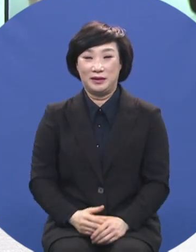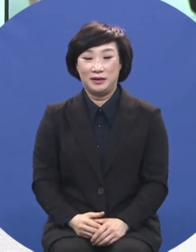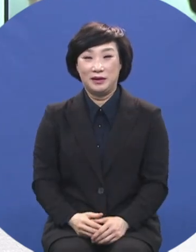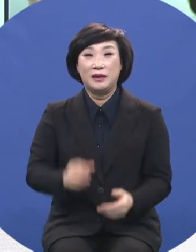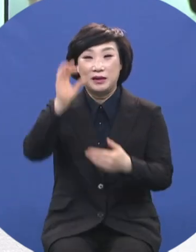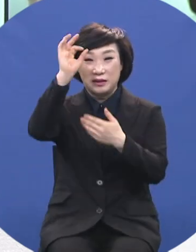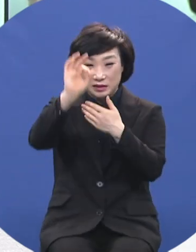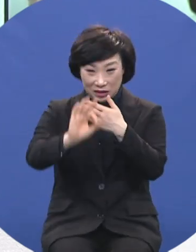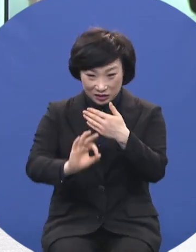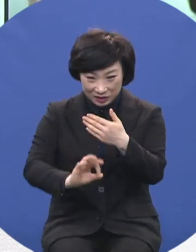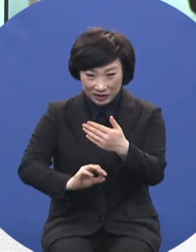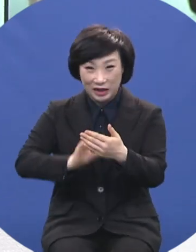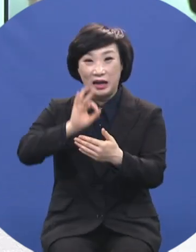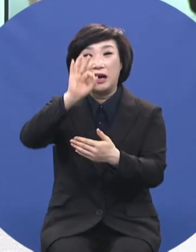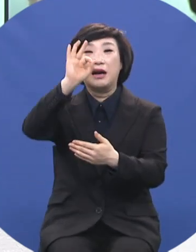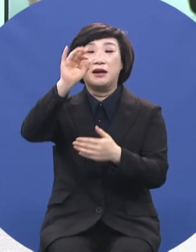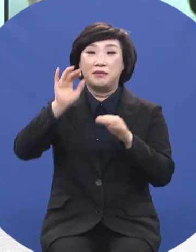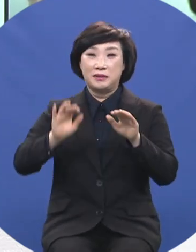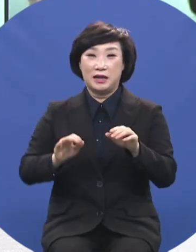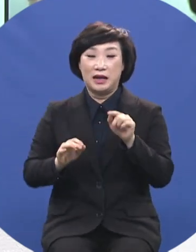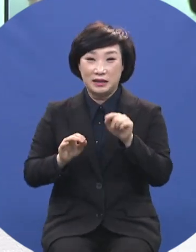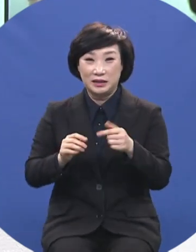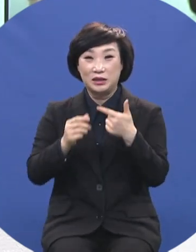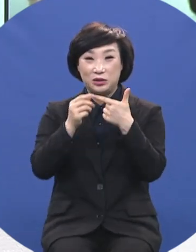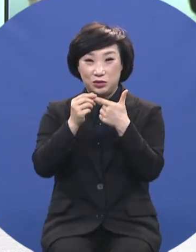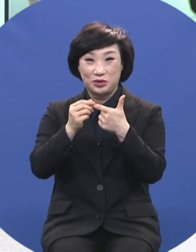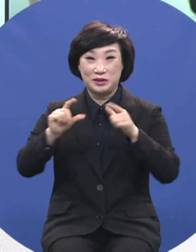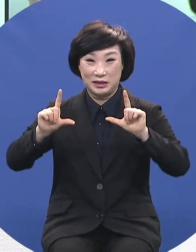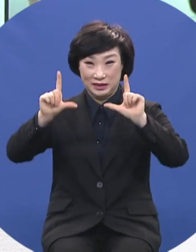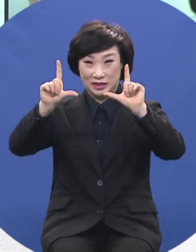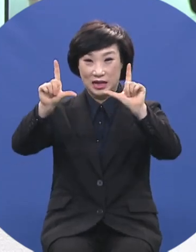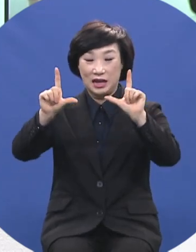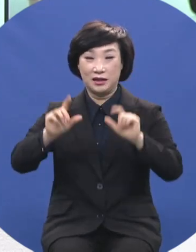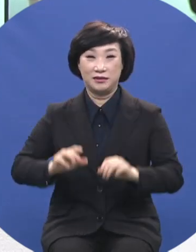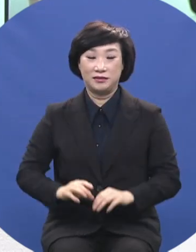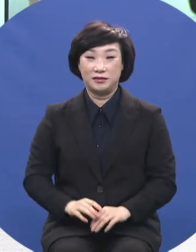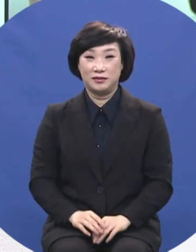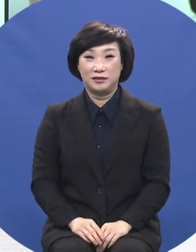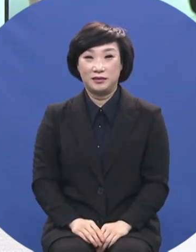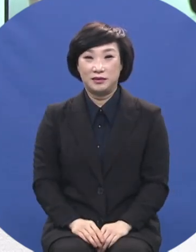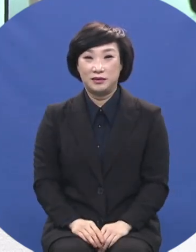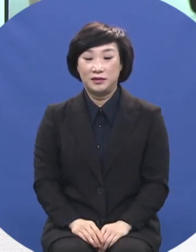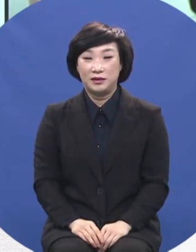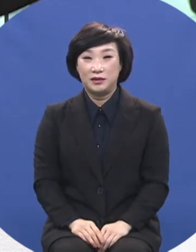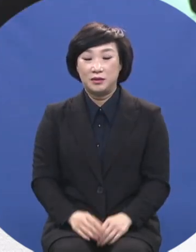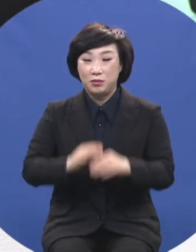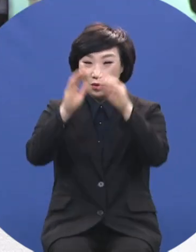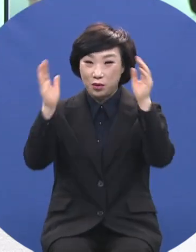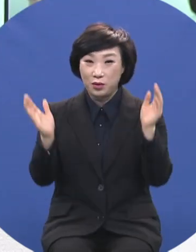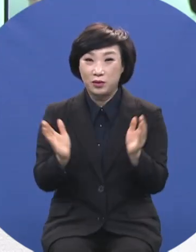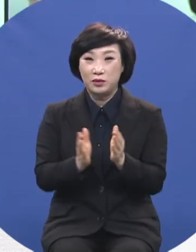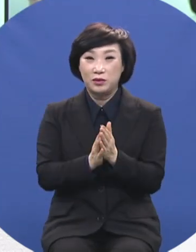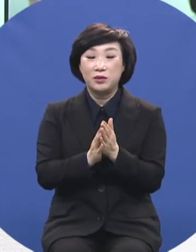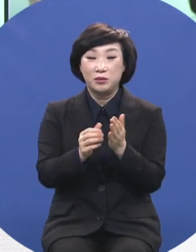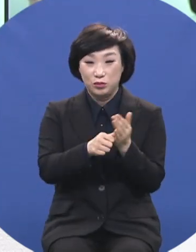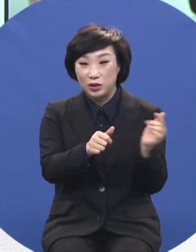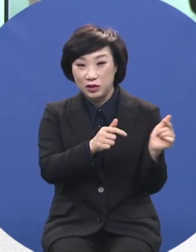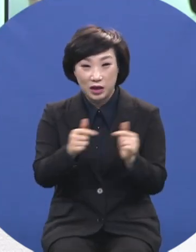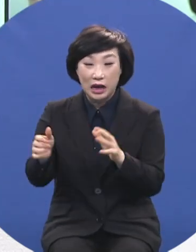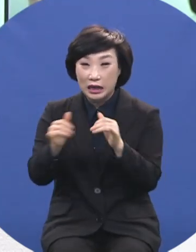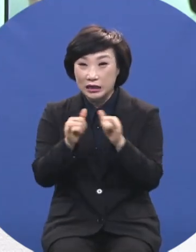저녁이 되니 아침이 되니 엿새 날이더라. 모든 만물과 인간을